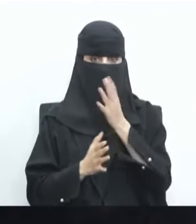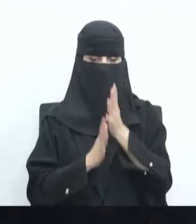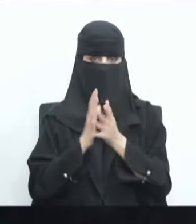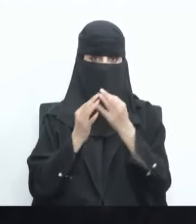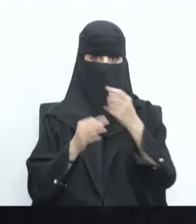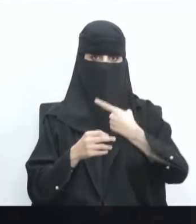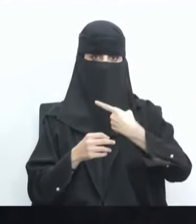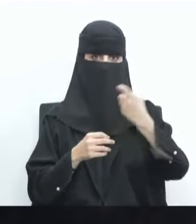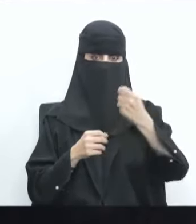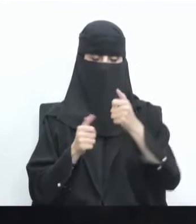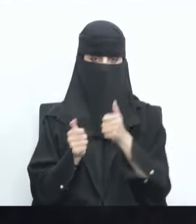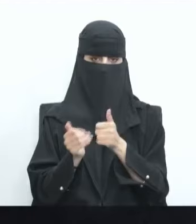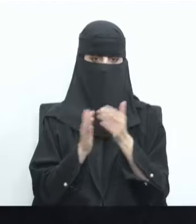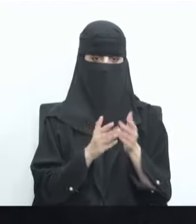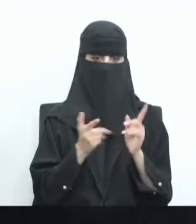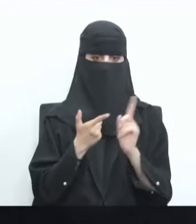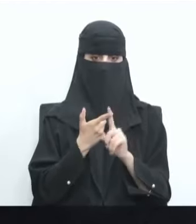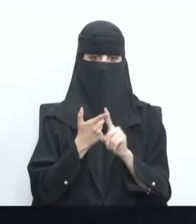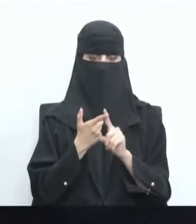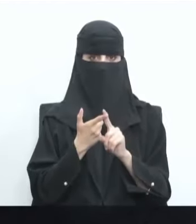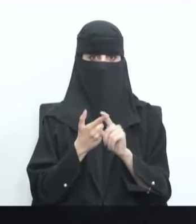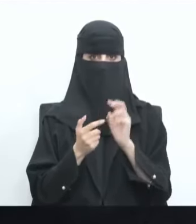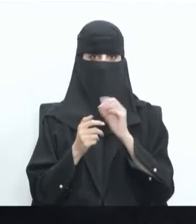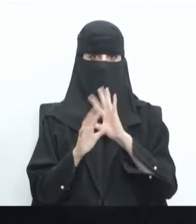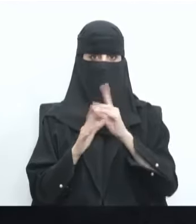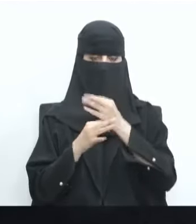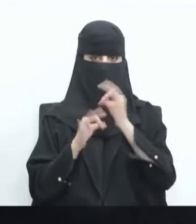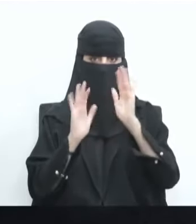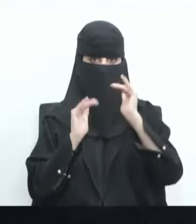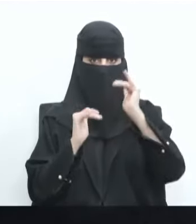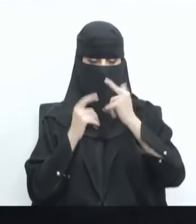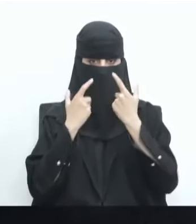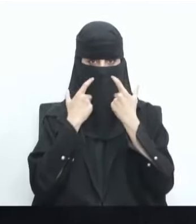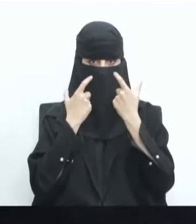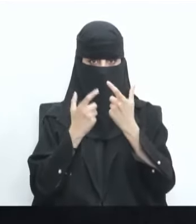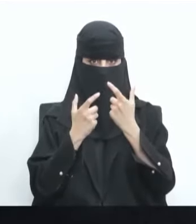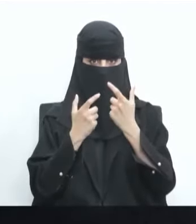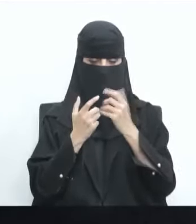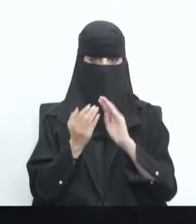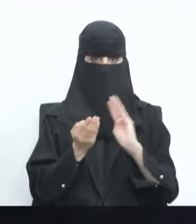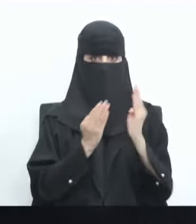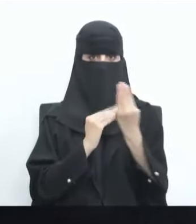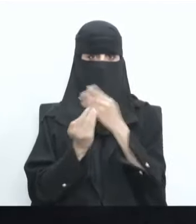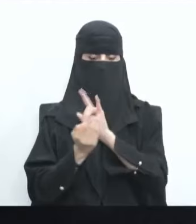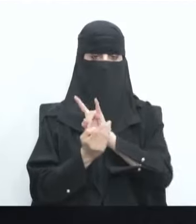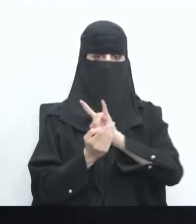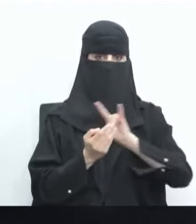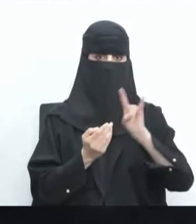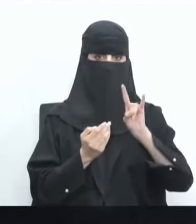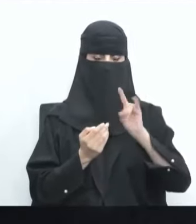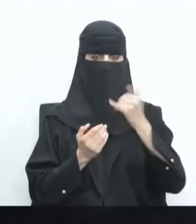يقال ايضا تجنب كثره الحركه ومن اداب الاستماع ايضا